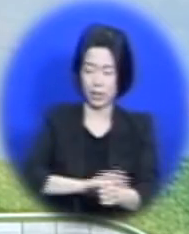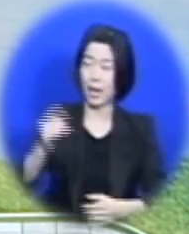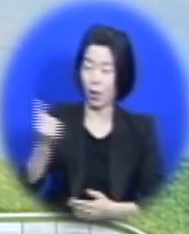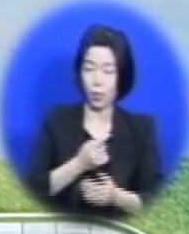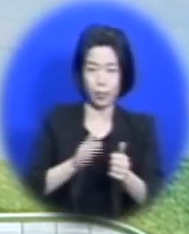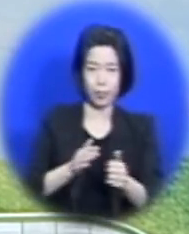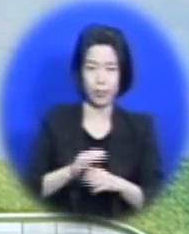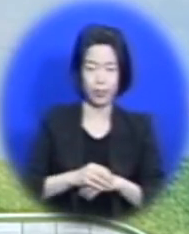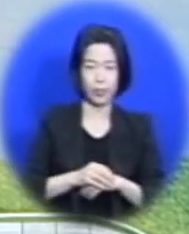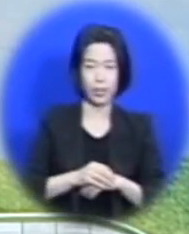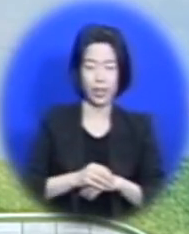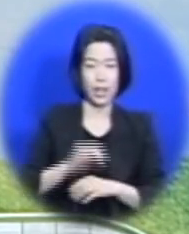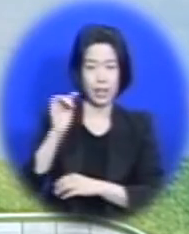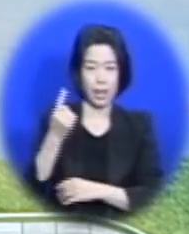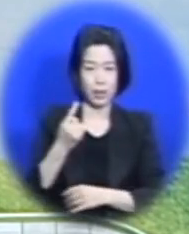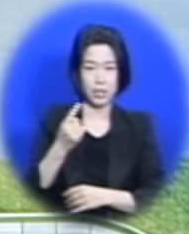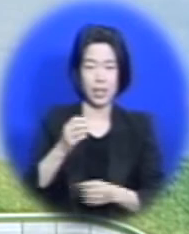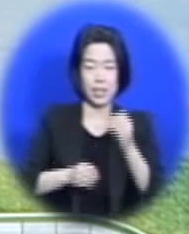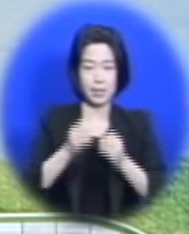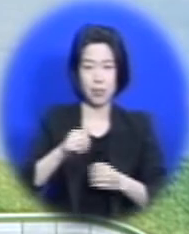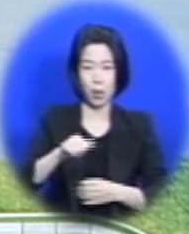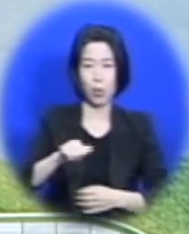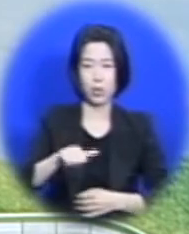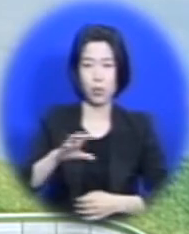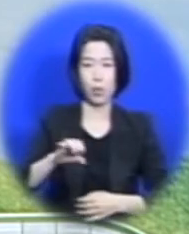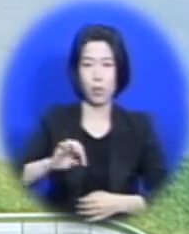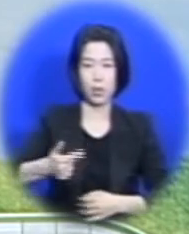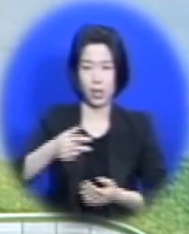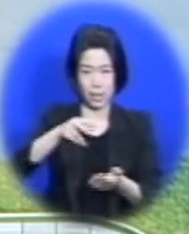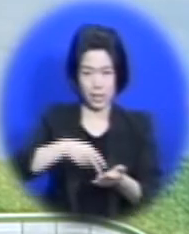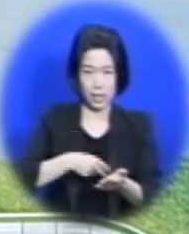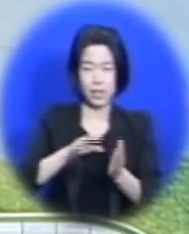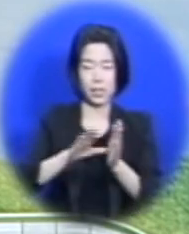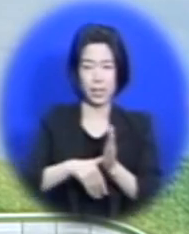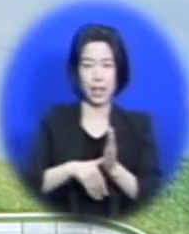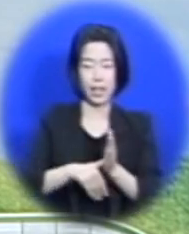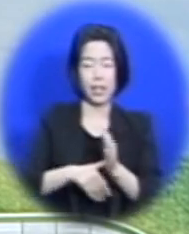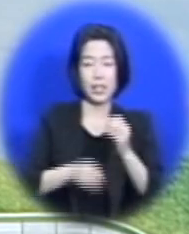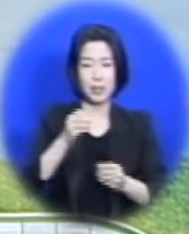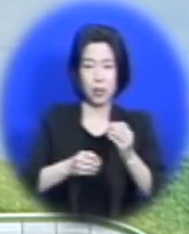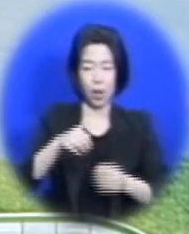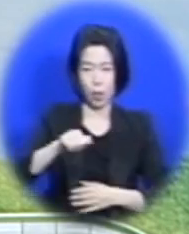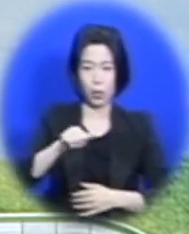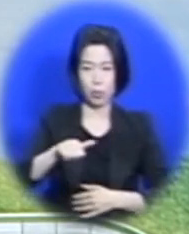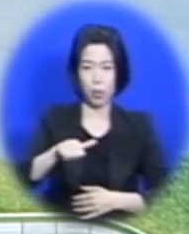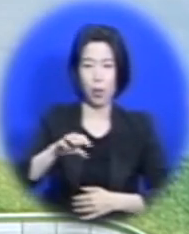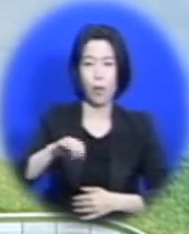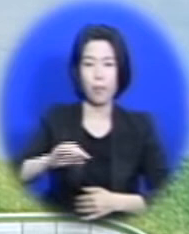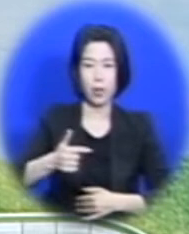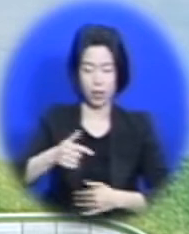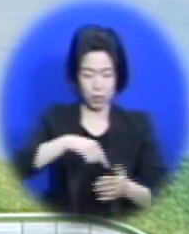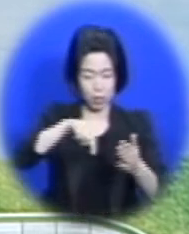오셨습니다. 네, 다윗의 시편 55편을 읽으면서 이 시편 55편 속에